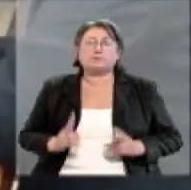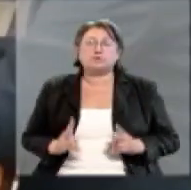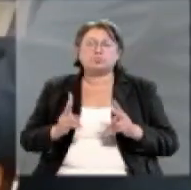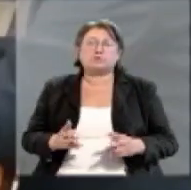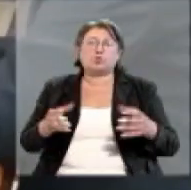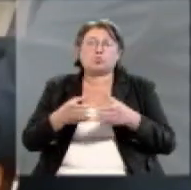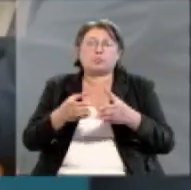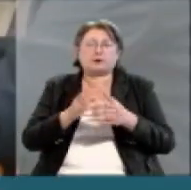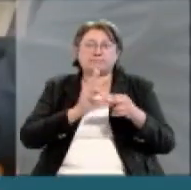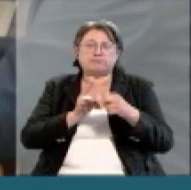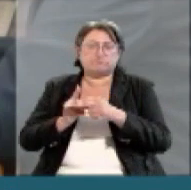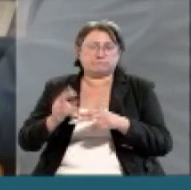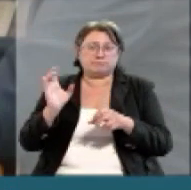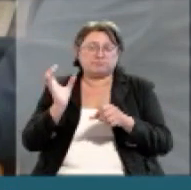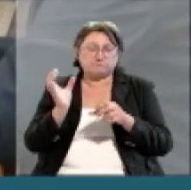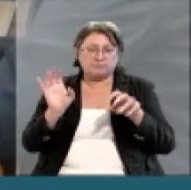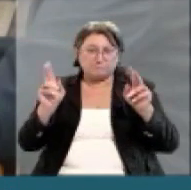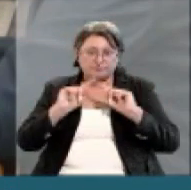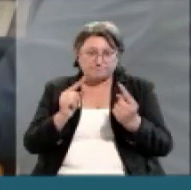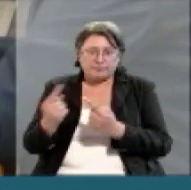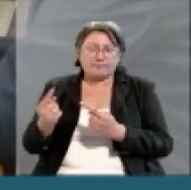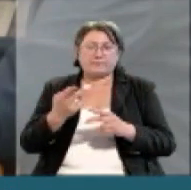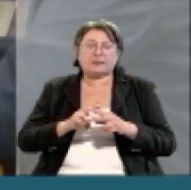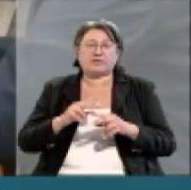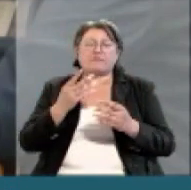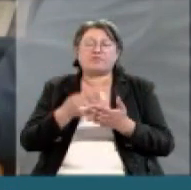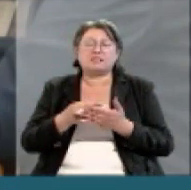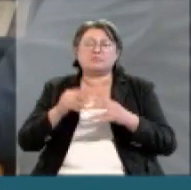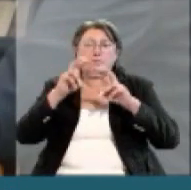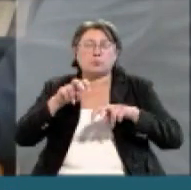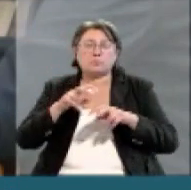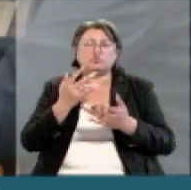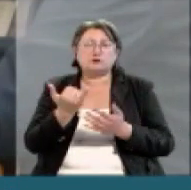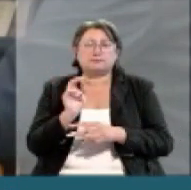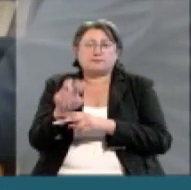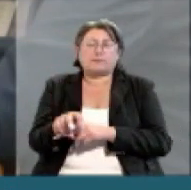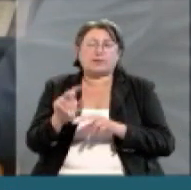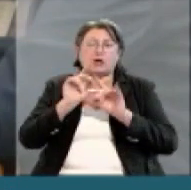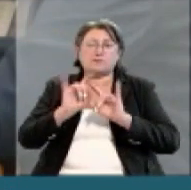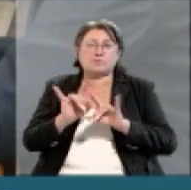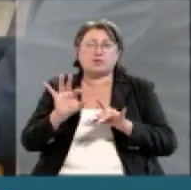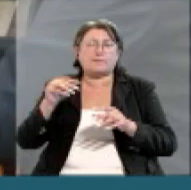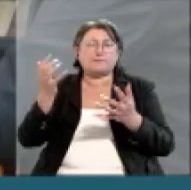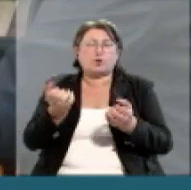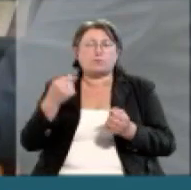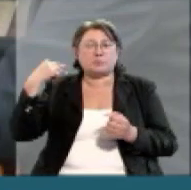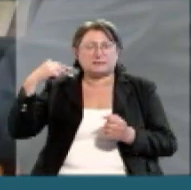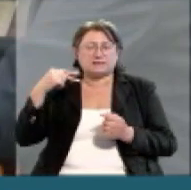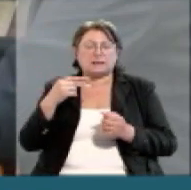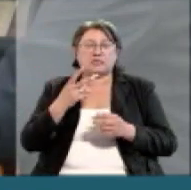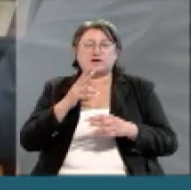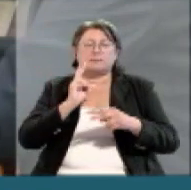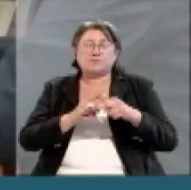болған қаржылық мониторинг агенттігінің төрағасы Жанат Елиманов айтты. Оның сөзінше агенттік 22 қаржы пирамидасының жолын